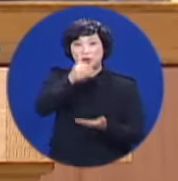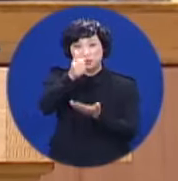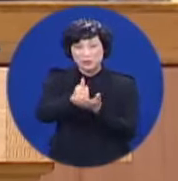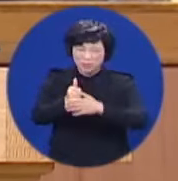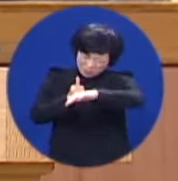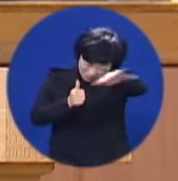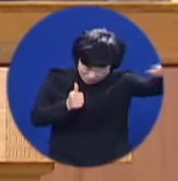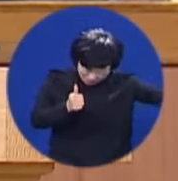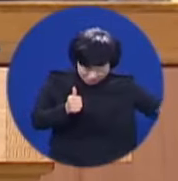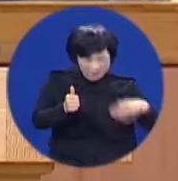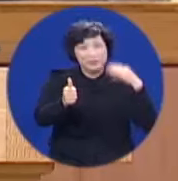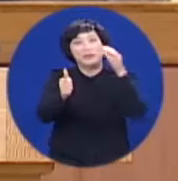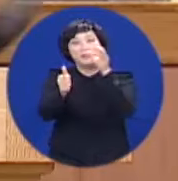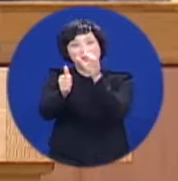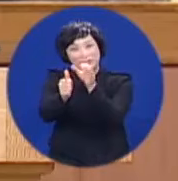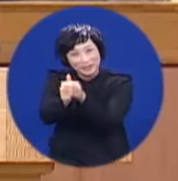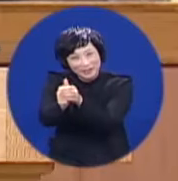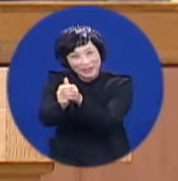다